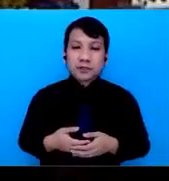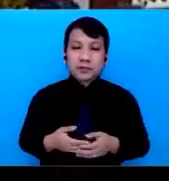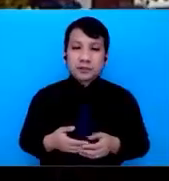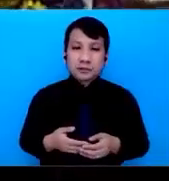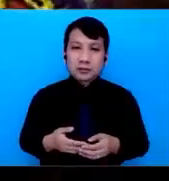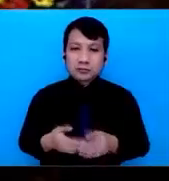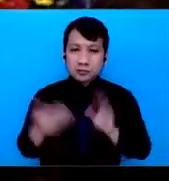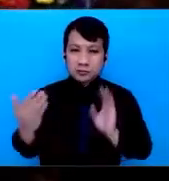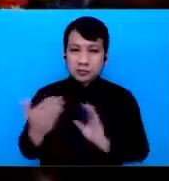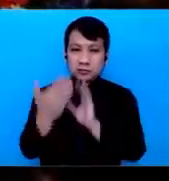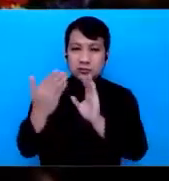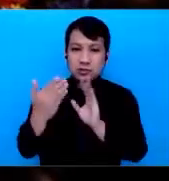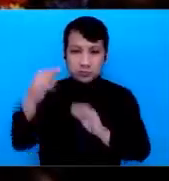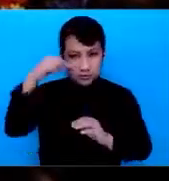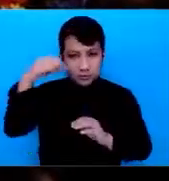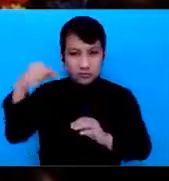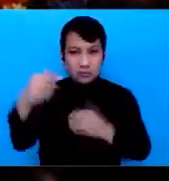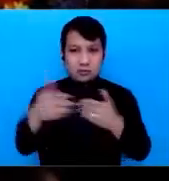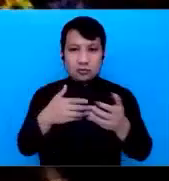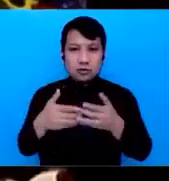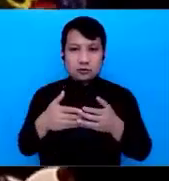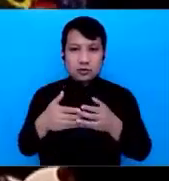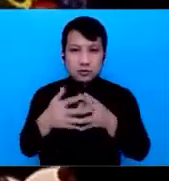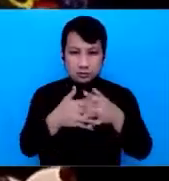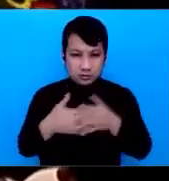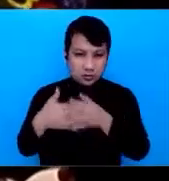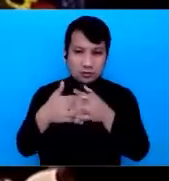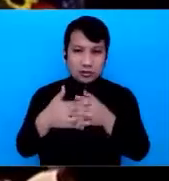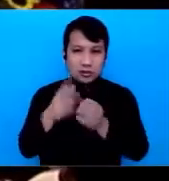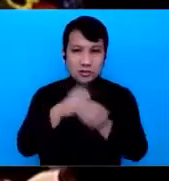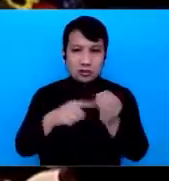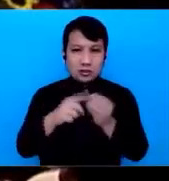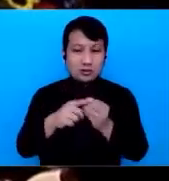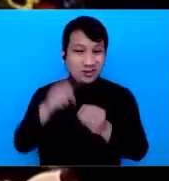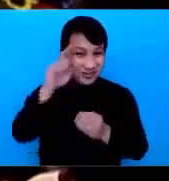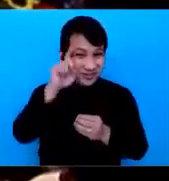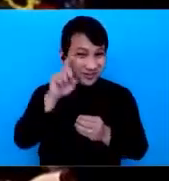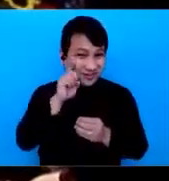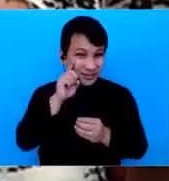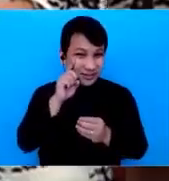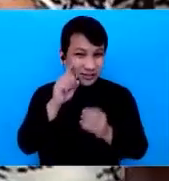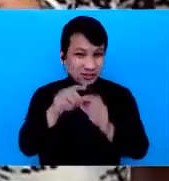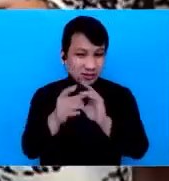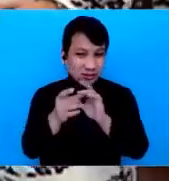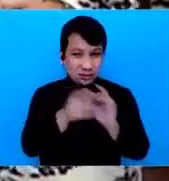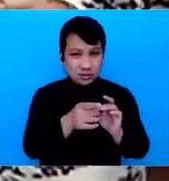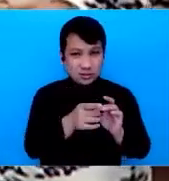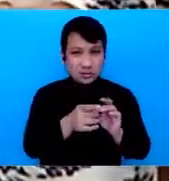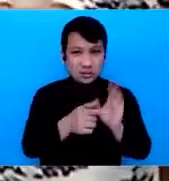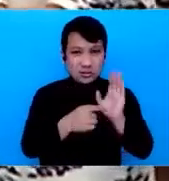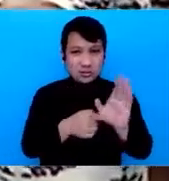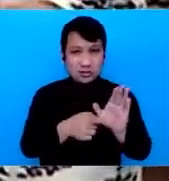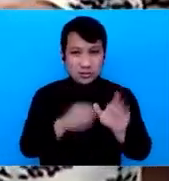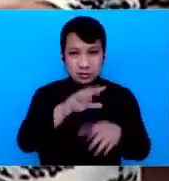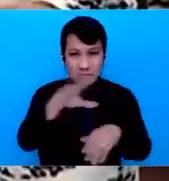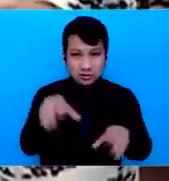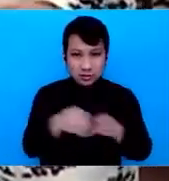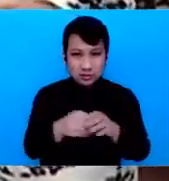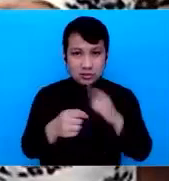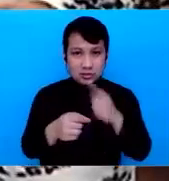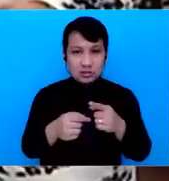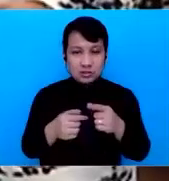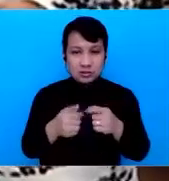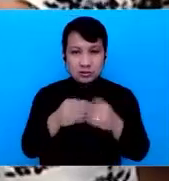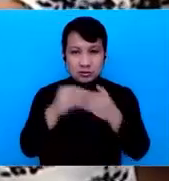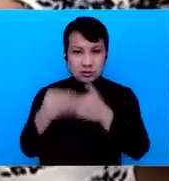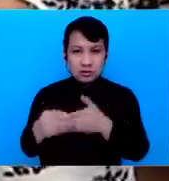Nahaharap si Kibuloy sa mga kaso sa Amerika kaugnay ng sex crimes. Sa naturang kaso, sangkot daw ang founder ng Kingdom